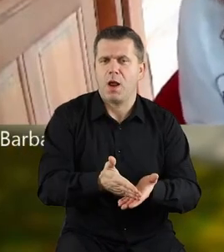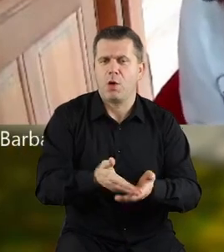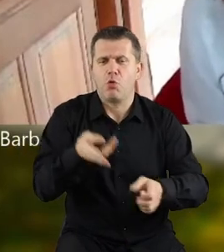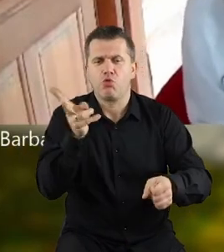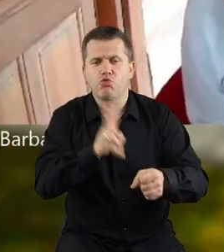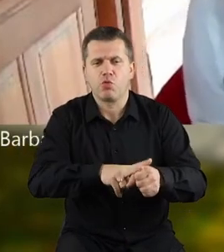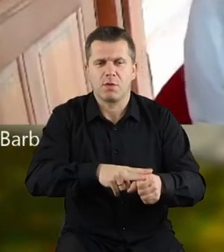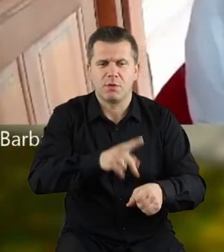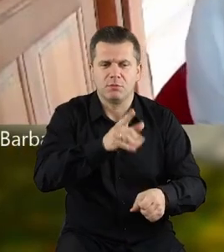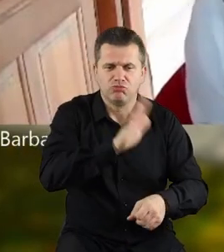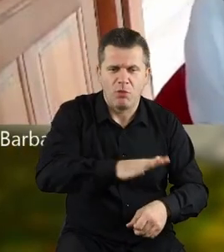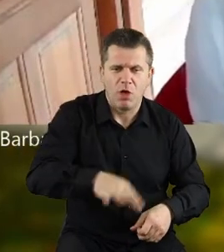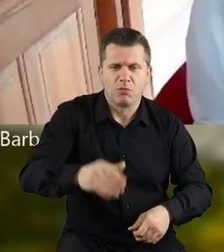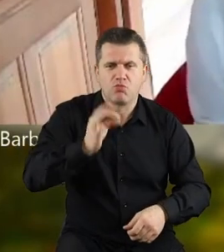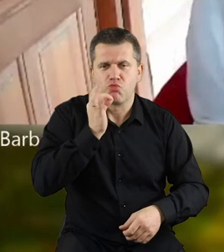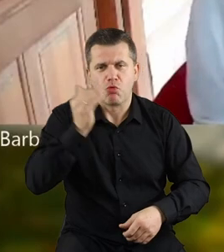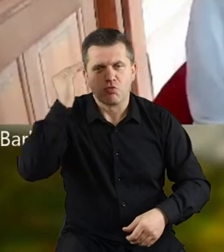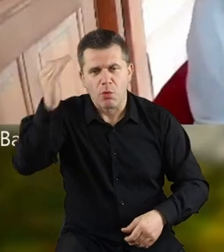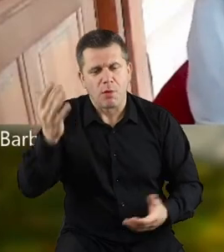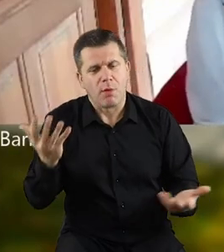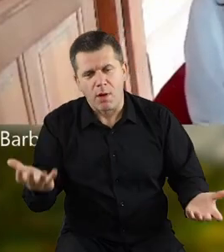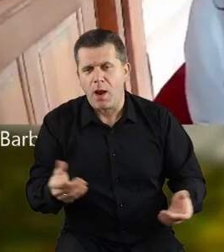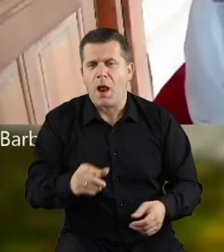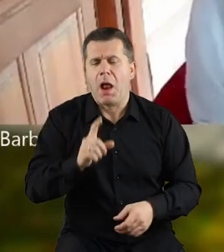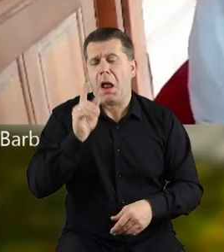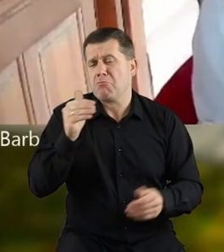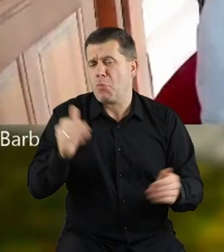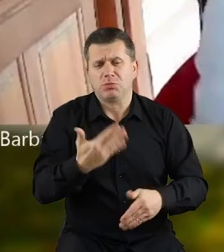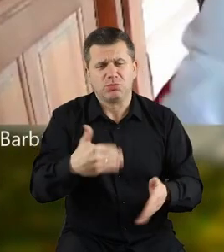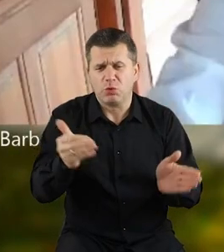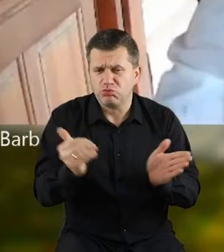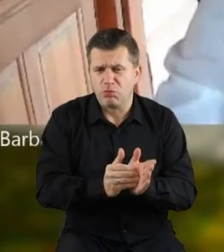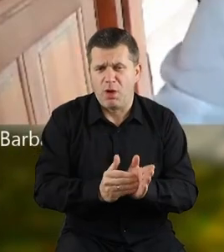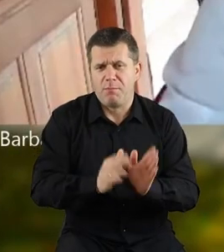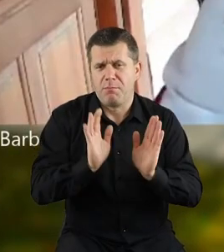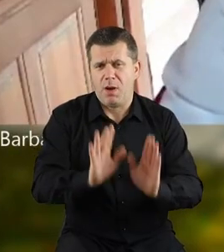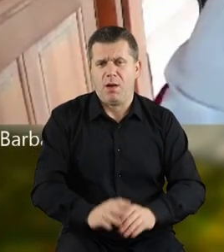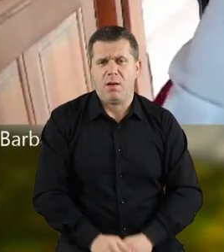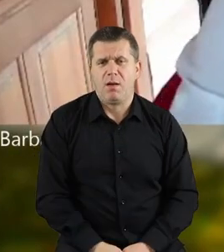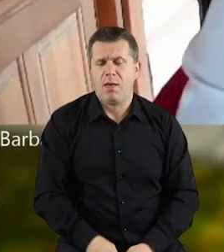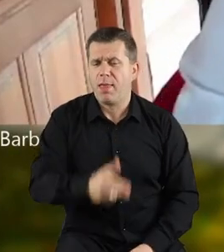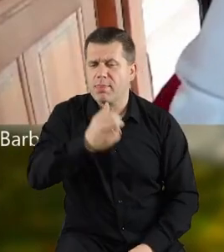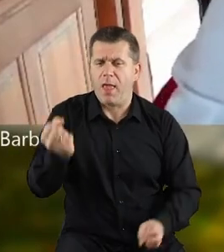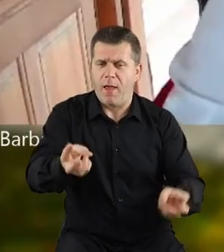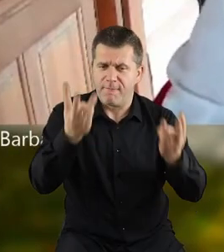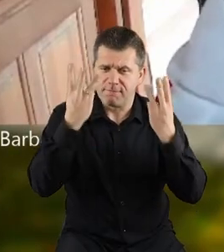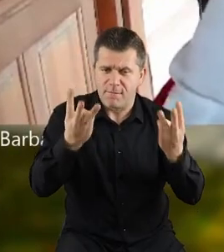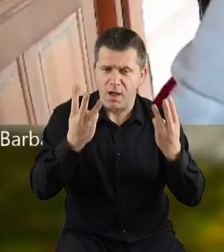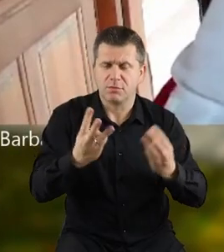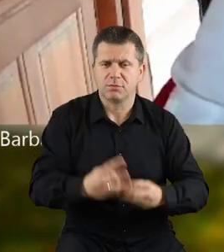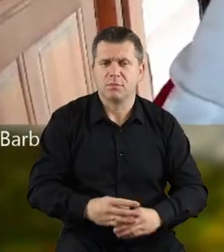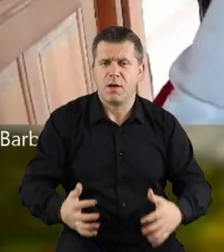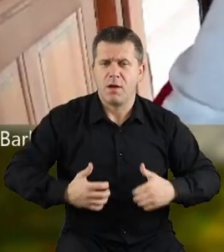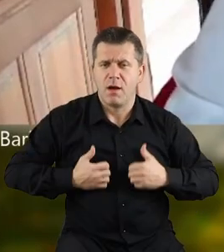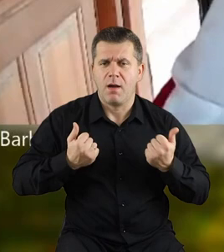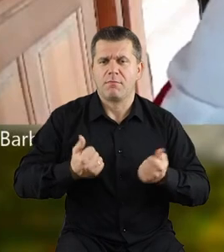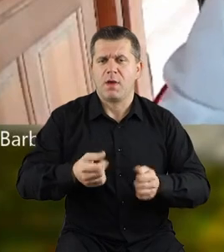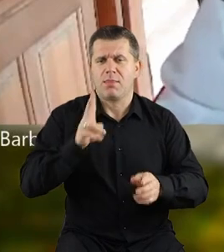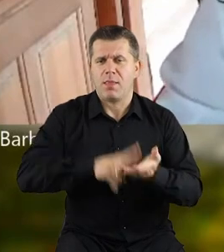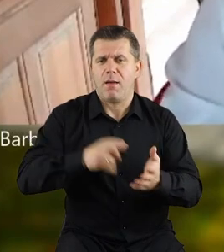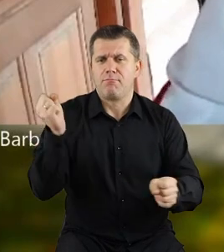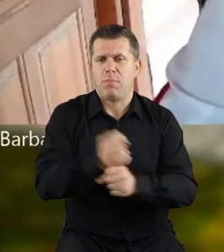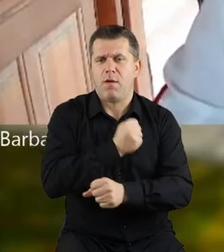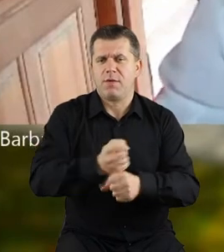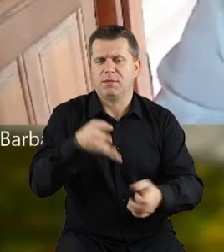się jednoznacznie zdefiniować, ale może nie trzeba. Może właśnie najważniejsze, aby